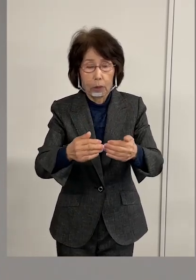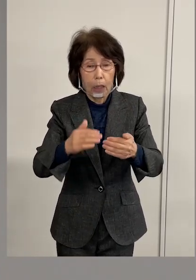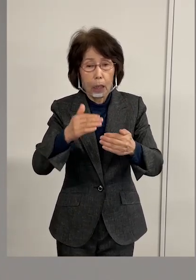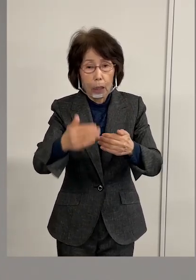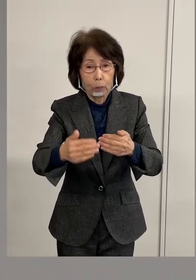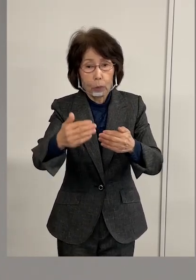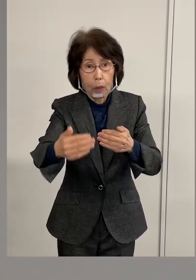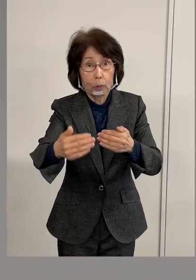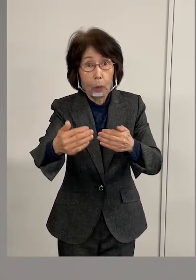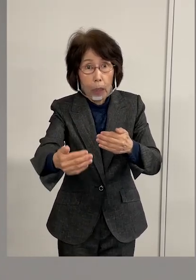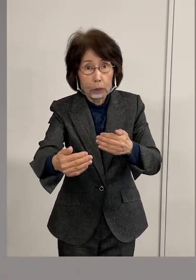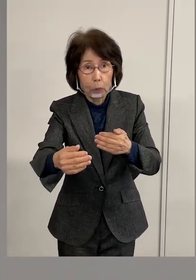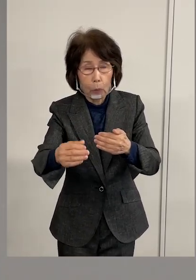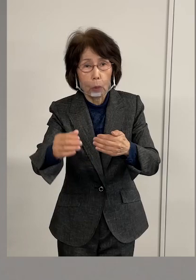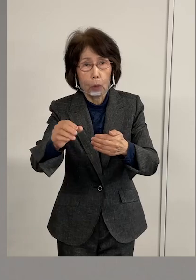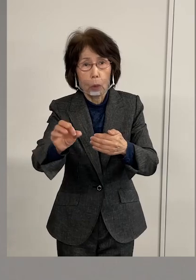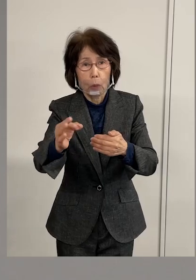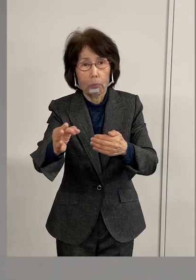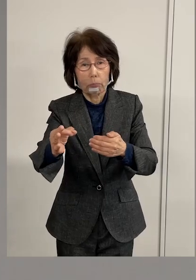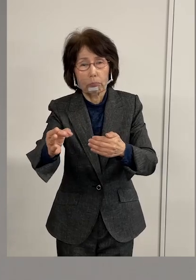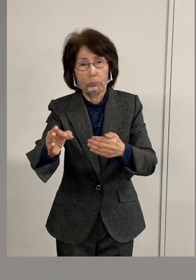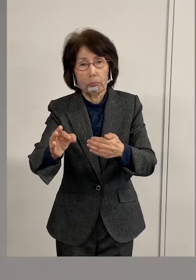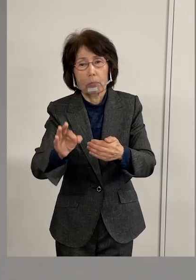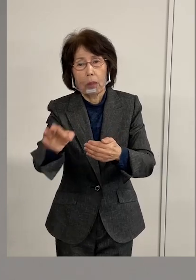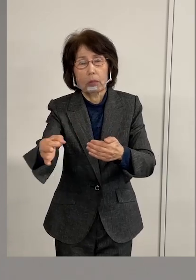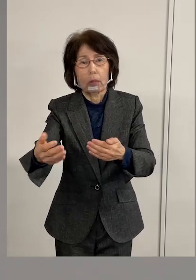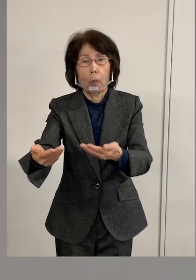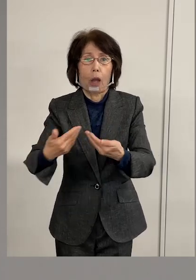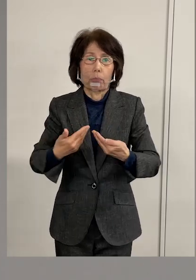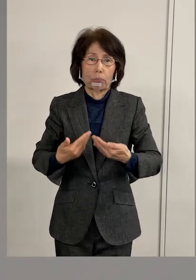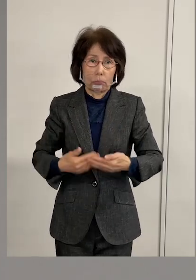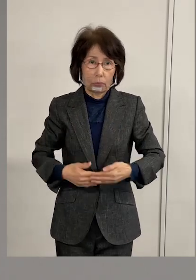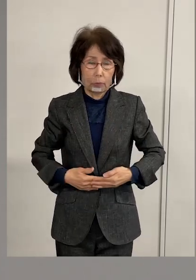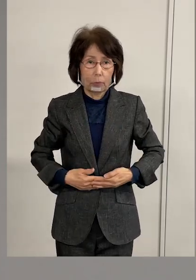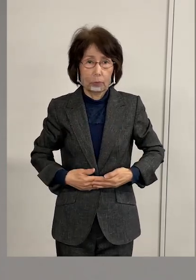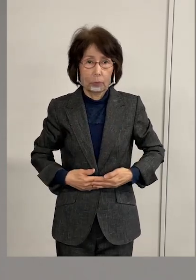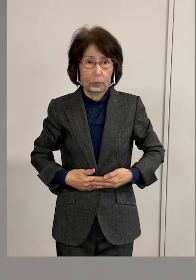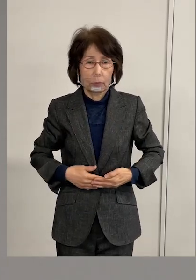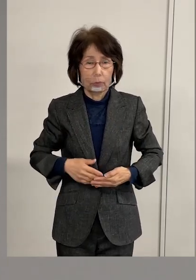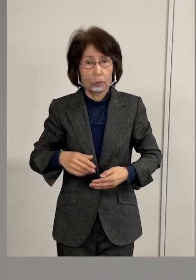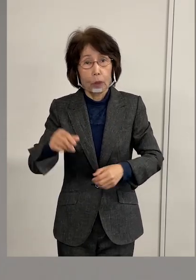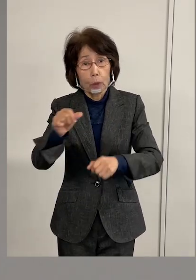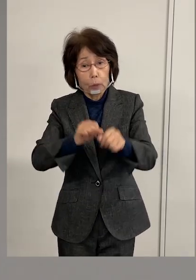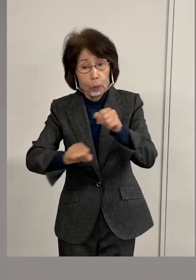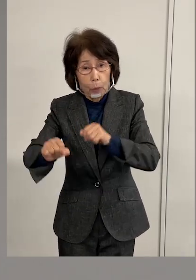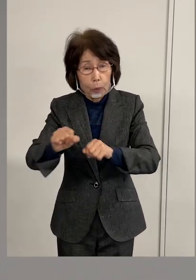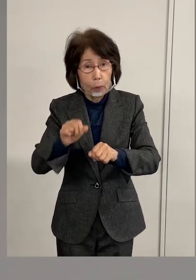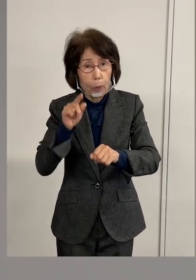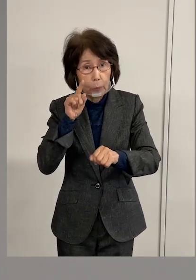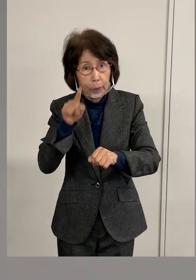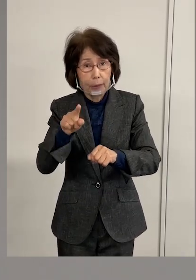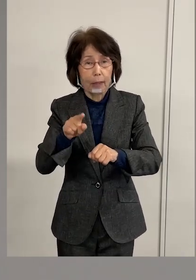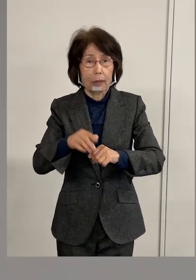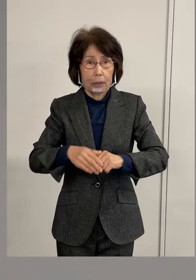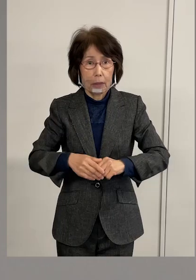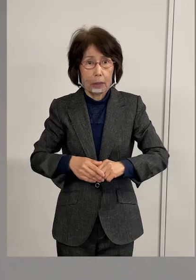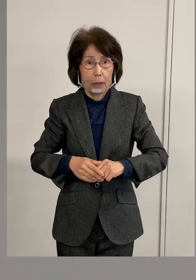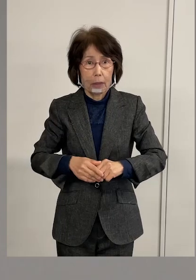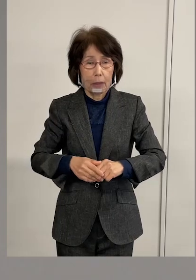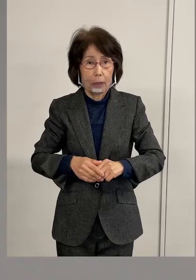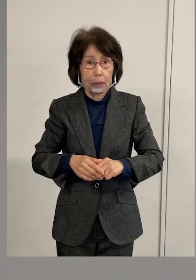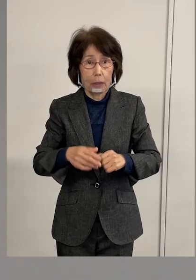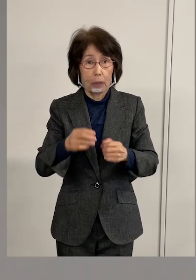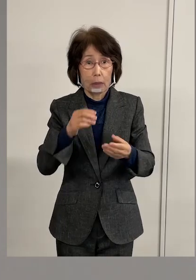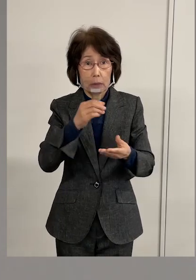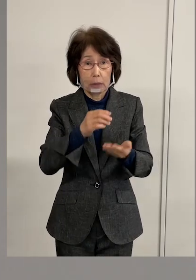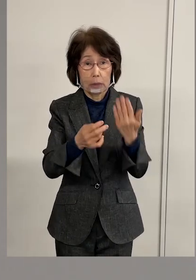というふうに思ってると思うんですが、まあ、そのあたり動向を見ながらですね、まあ、治療薬はインフルエンザと